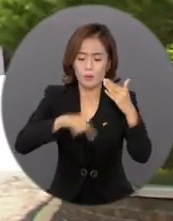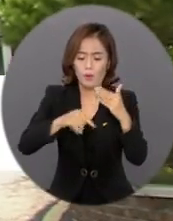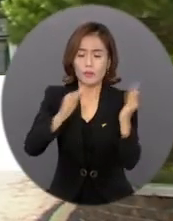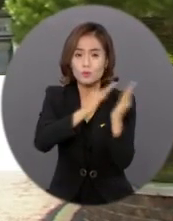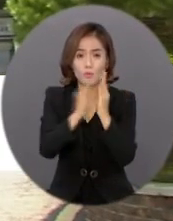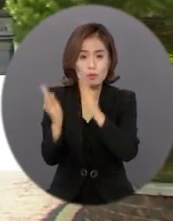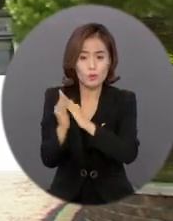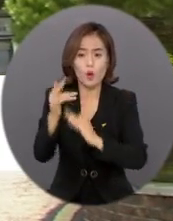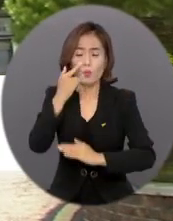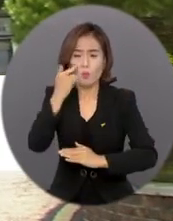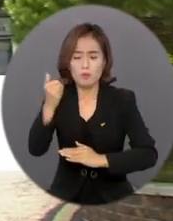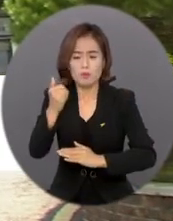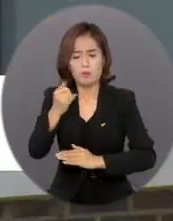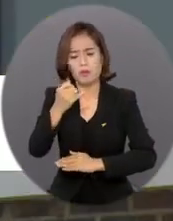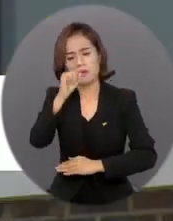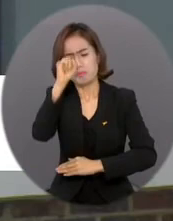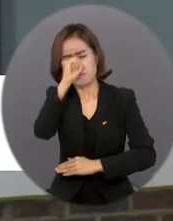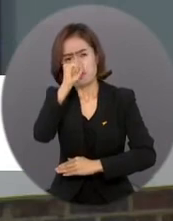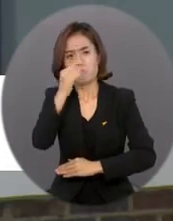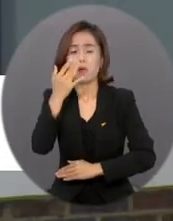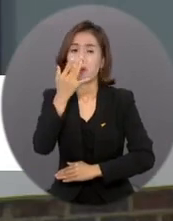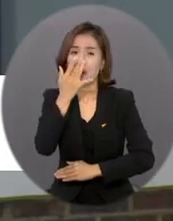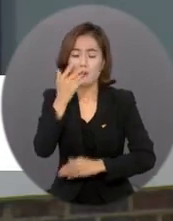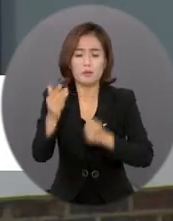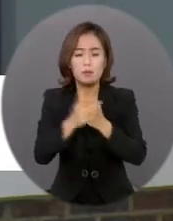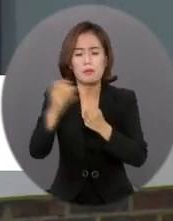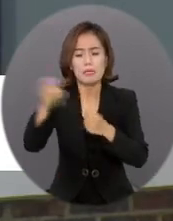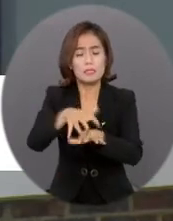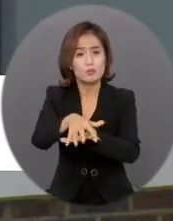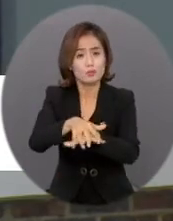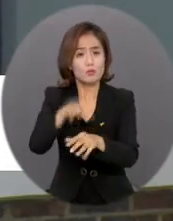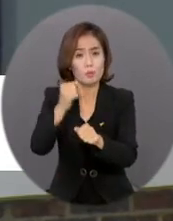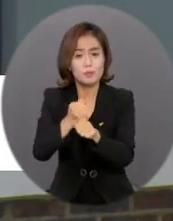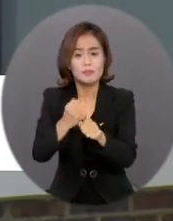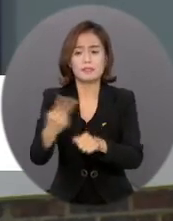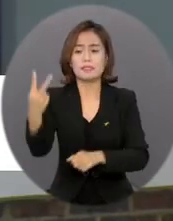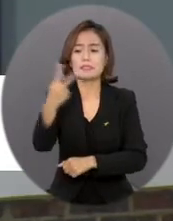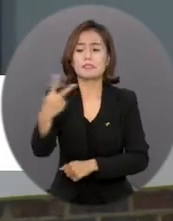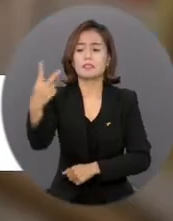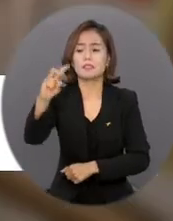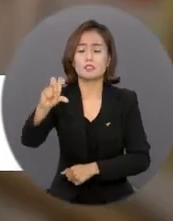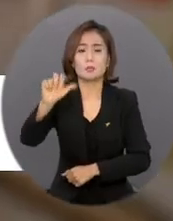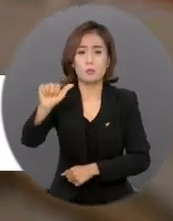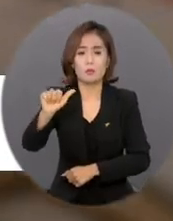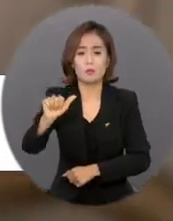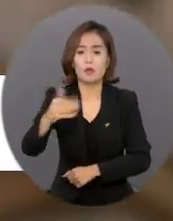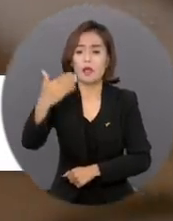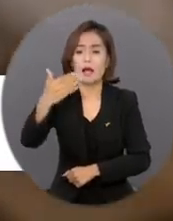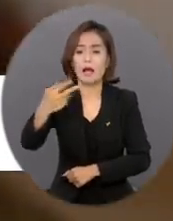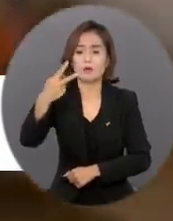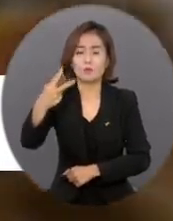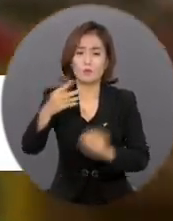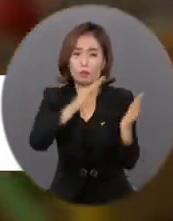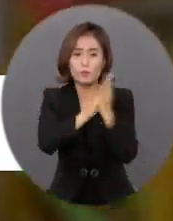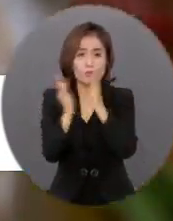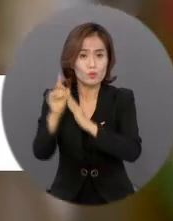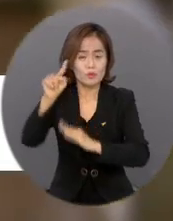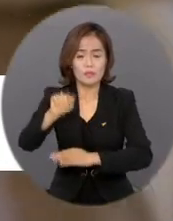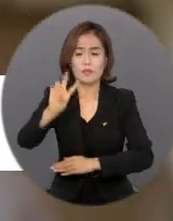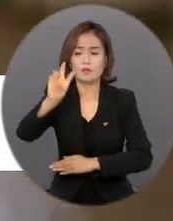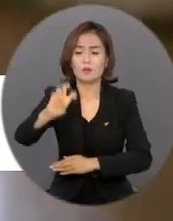대한 학부모들의 선호가 낮다고 판단해 재구조화를 통해 2025년까지 92개의 병설